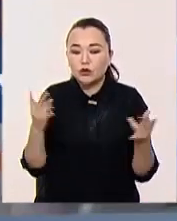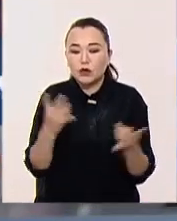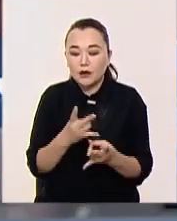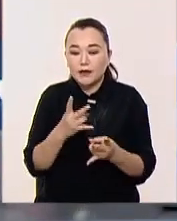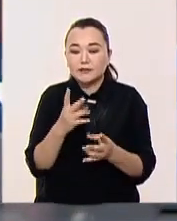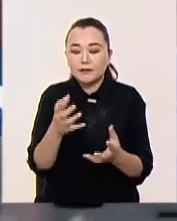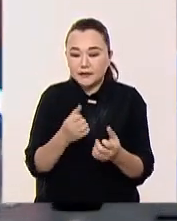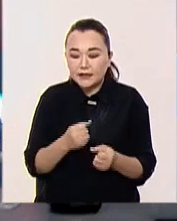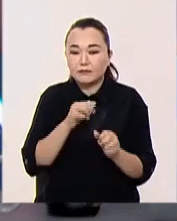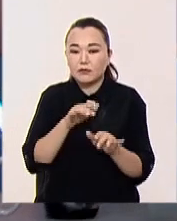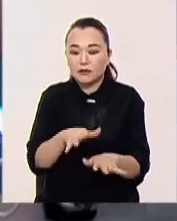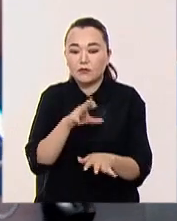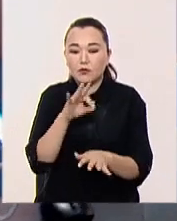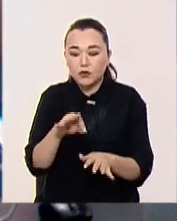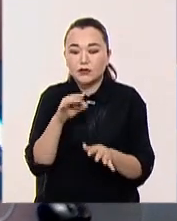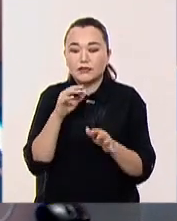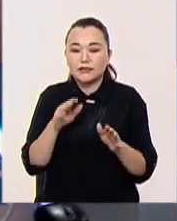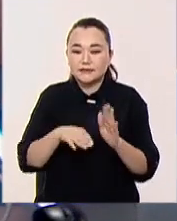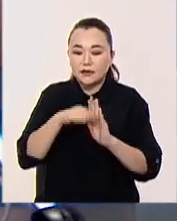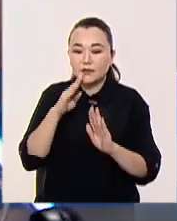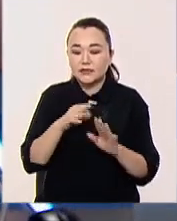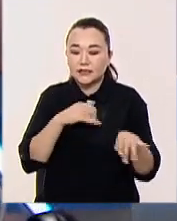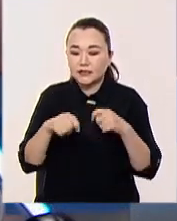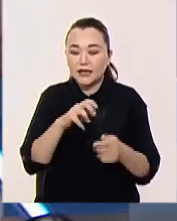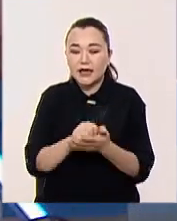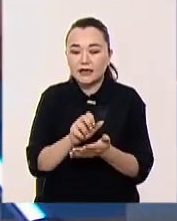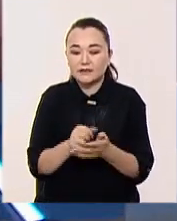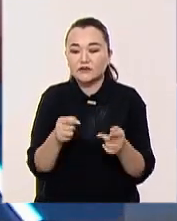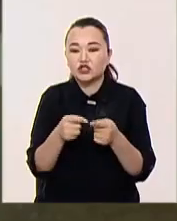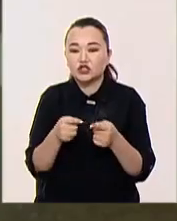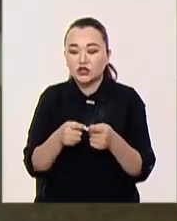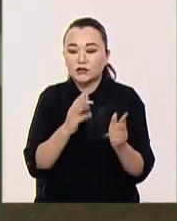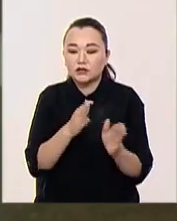необходимости принятия мер по стабилизации ситуации на рынке арендного жилья.